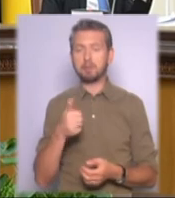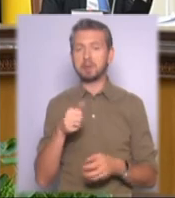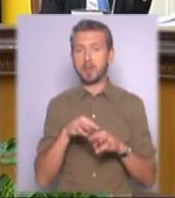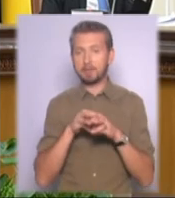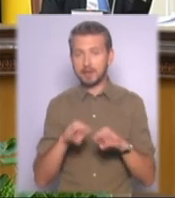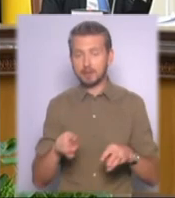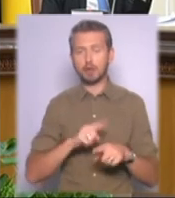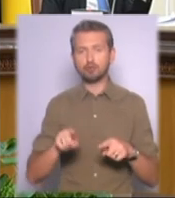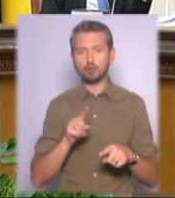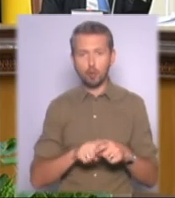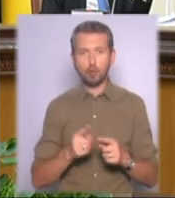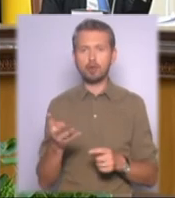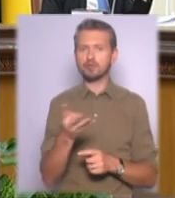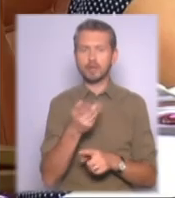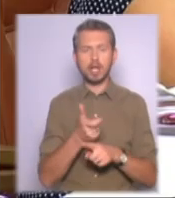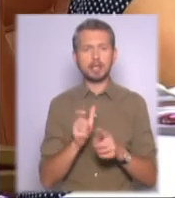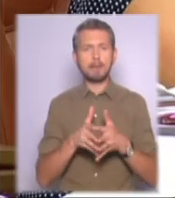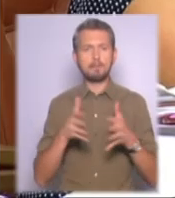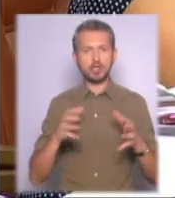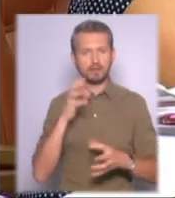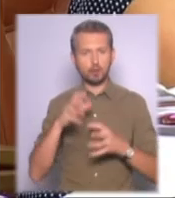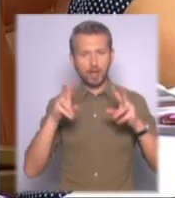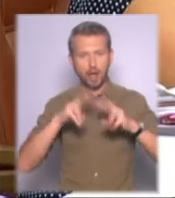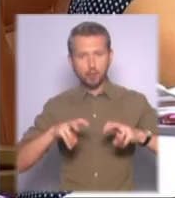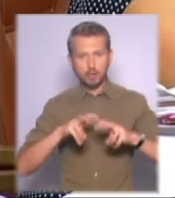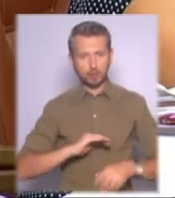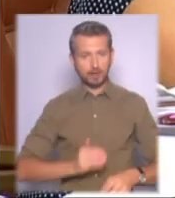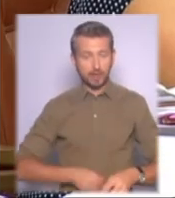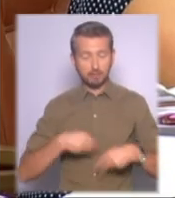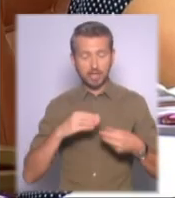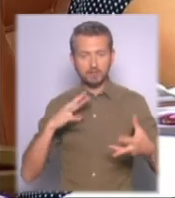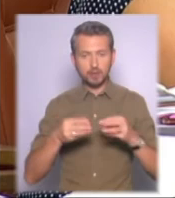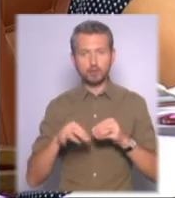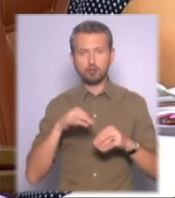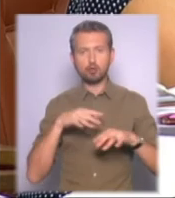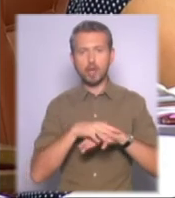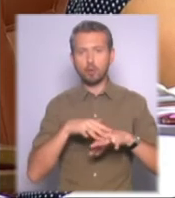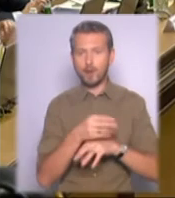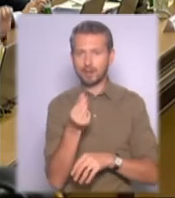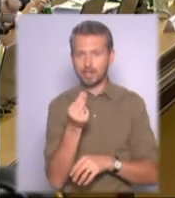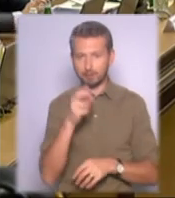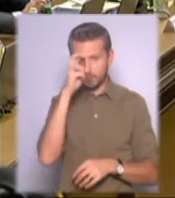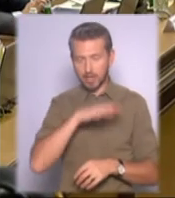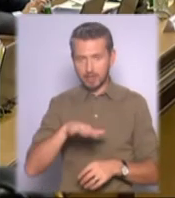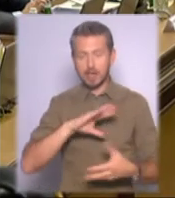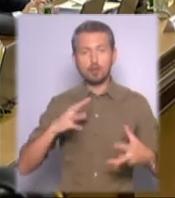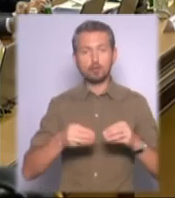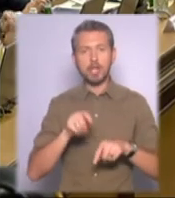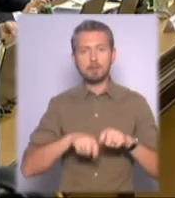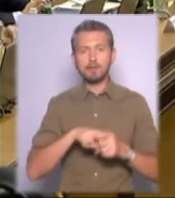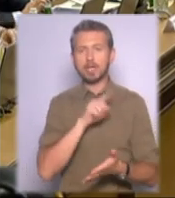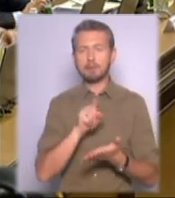вже скоро Велика Четвірка найбільших світових аудиторських фірм надасть висновки щодо нарахування тарифів в країні. Результати перевірки